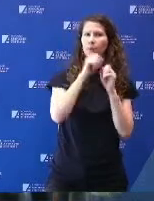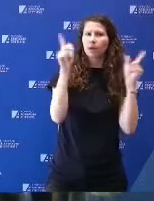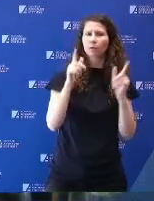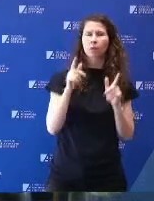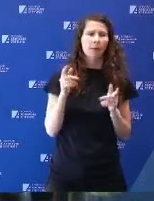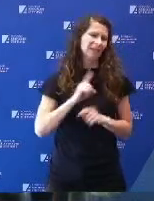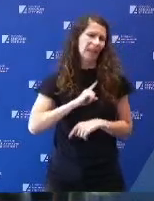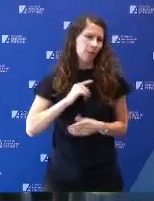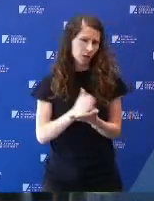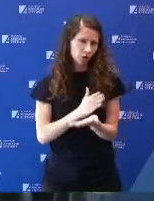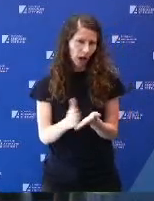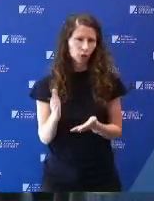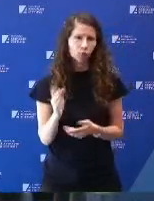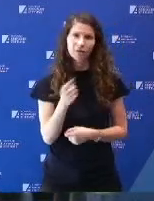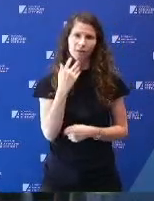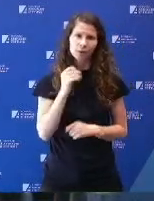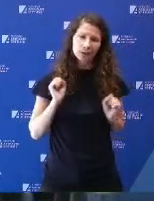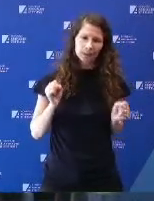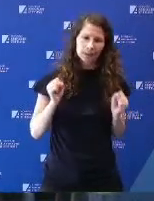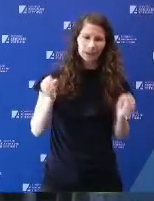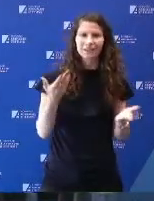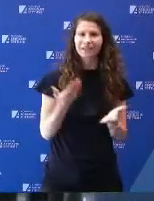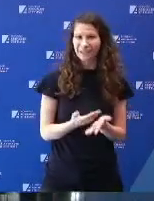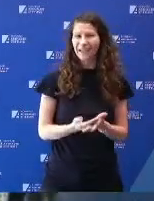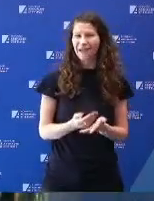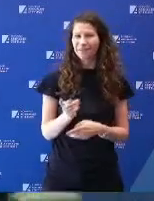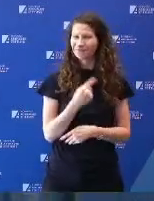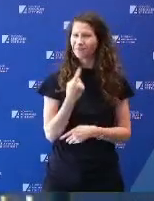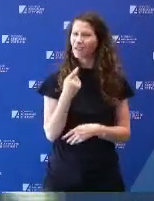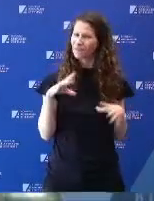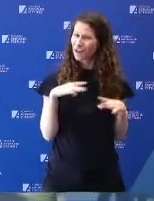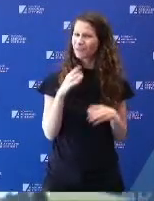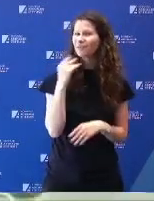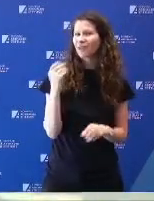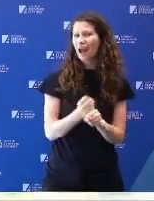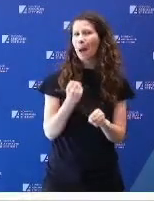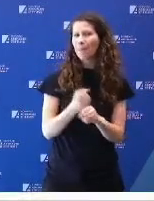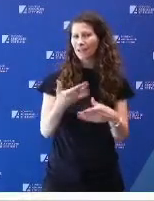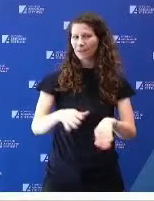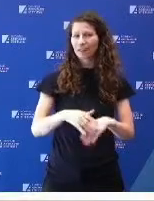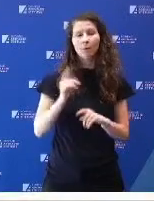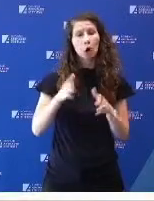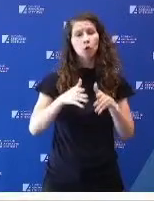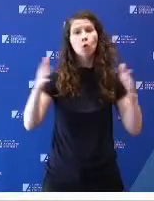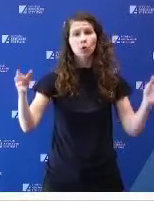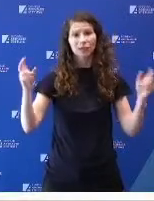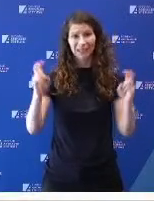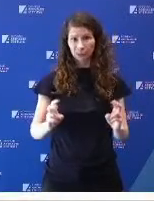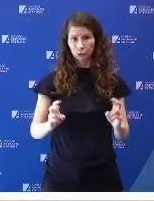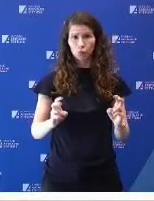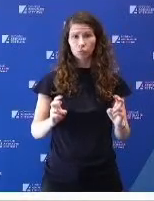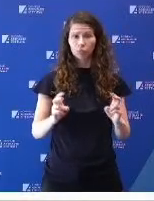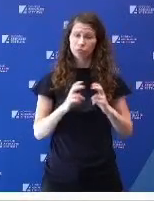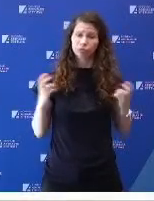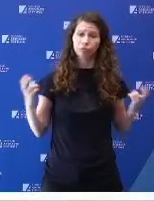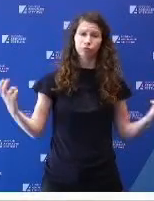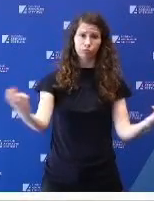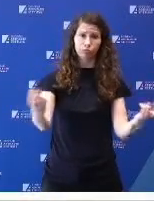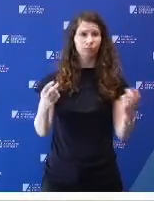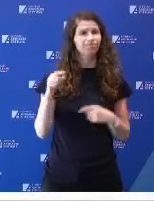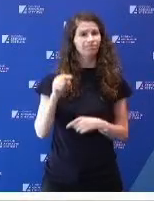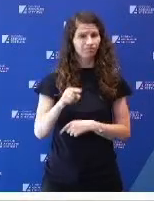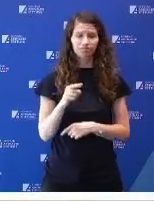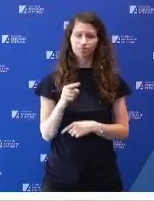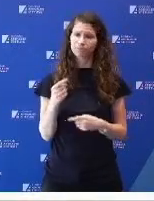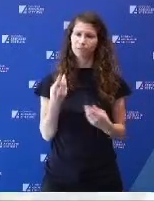Wir wollten aber was schaffen. Und auch in den großen Sitzungen dann war es einfach, aus